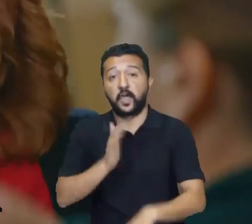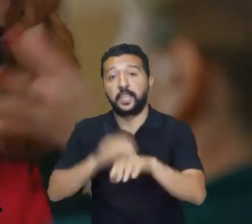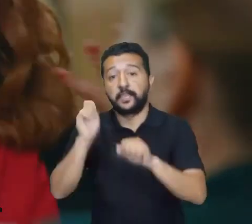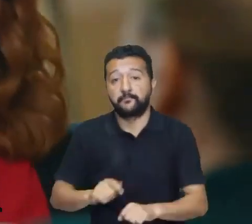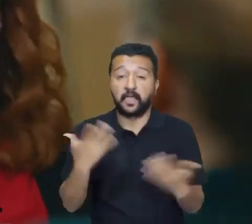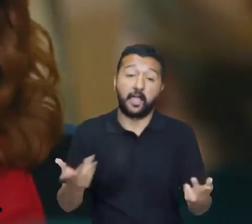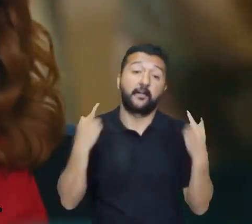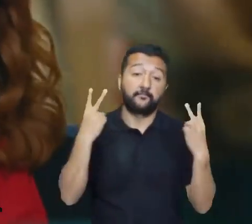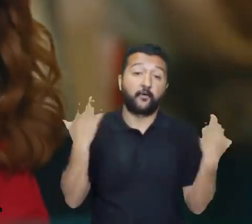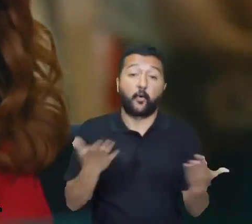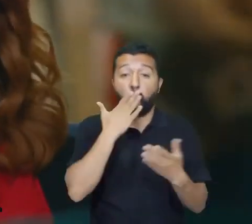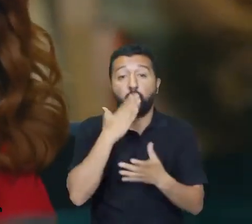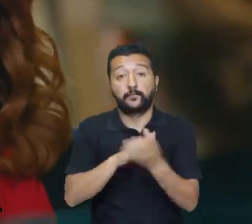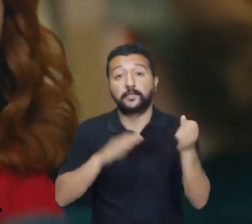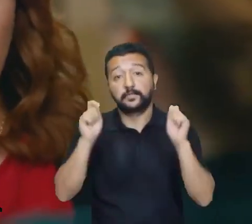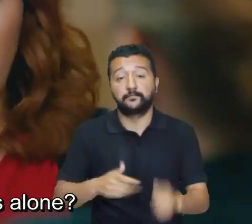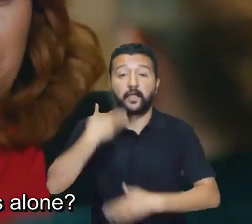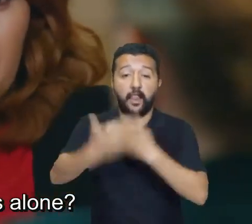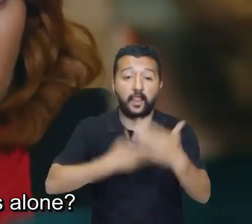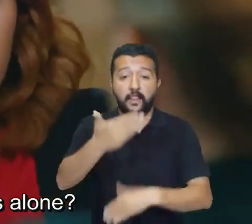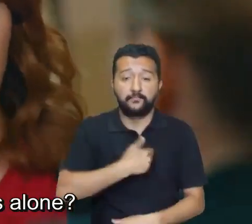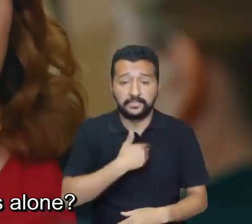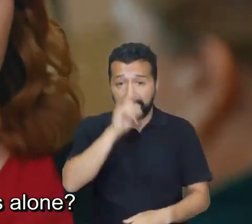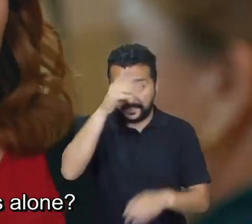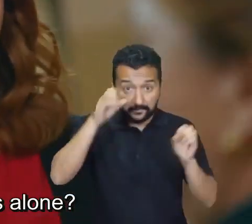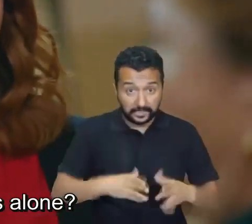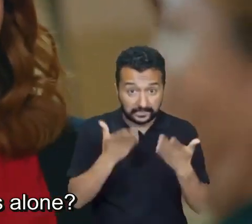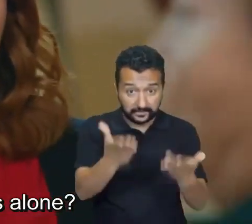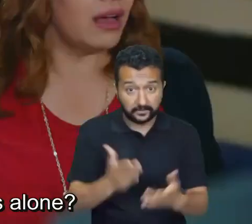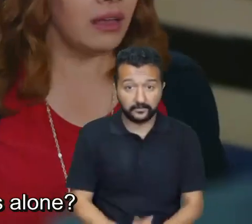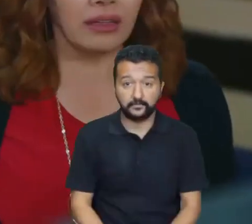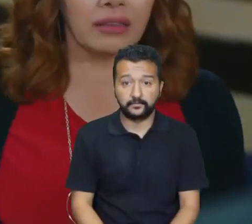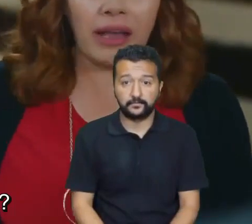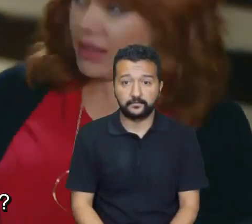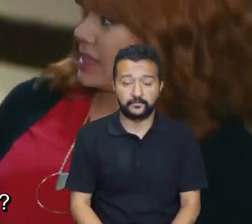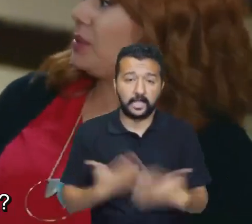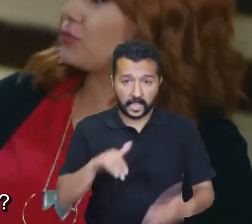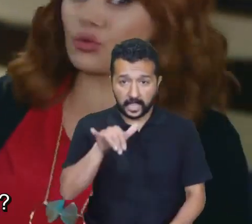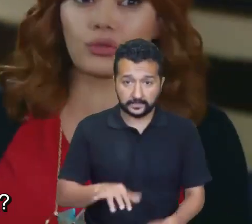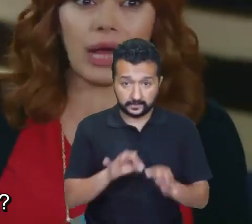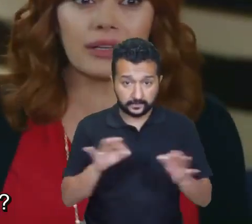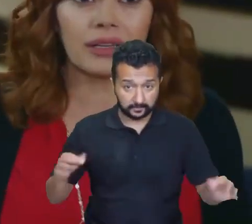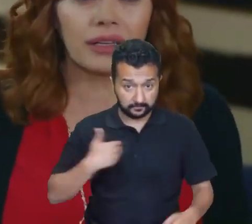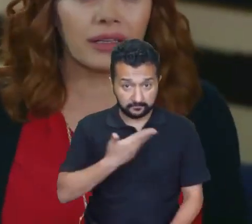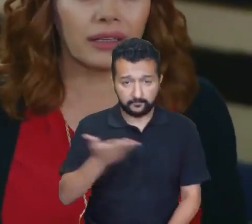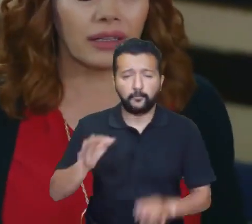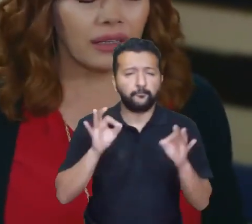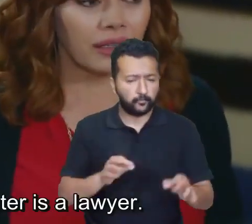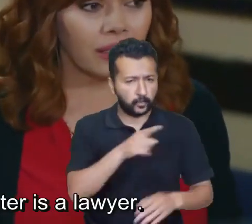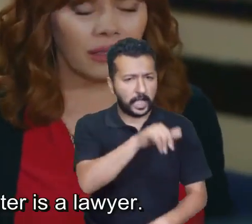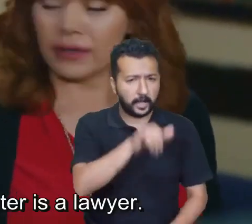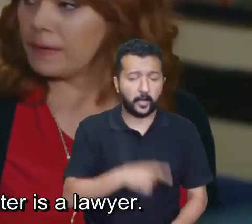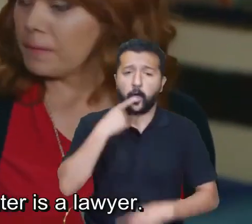ettim. Aman aman nasıl okullarda okuttum. Yani bizi yalnız mı bırakacaksın ya? Haksız mıyım çocuklar?